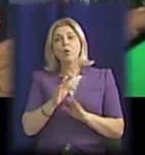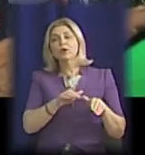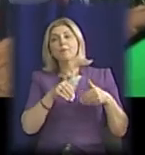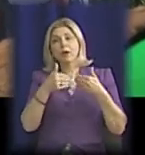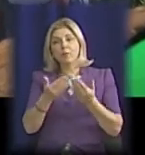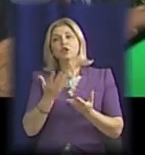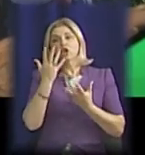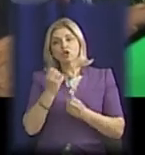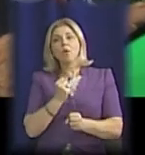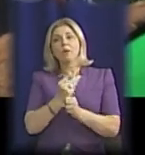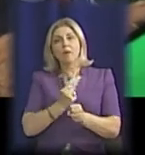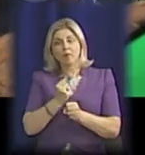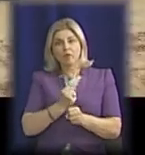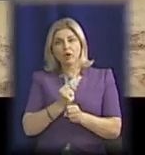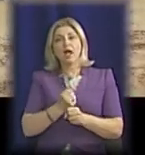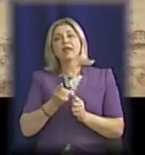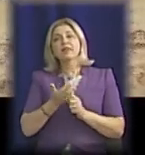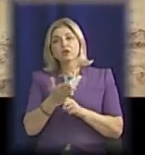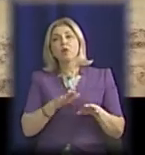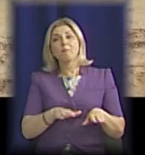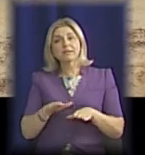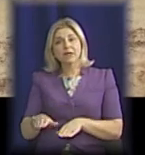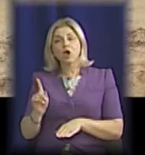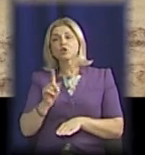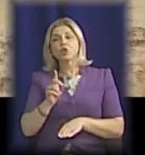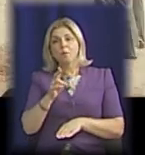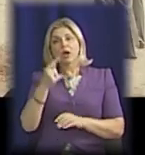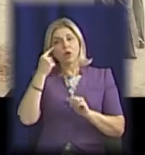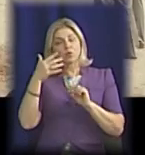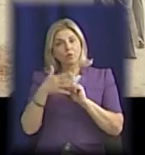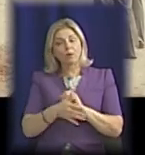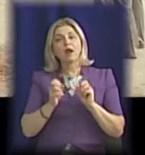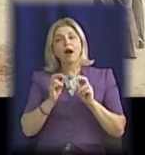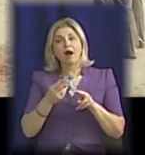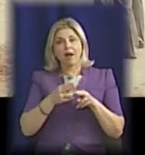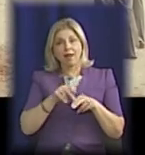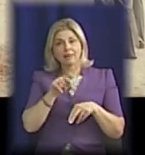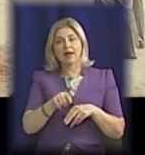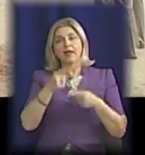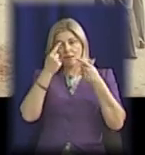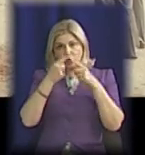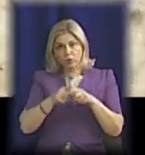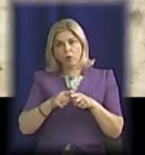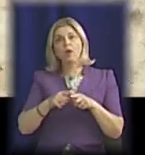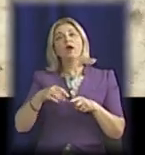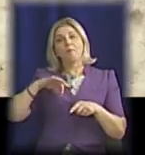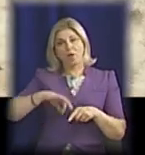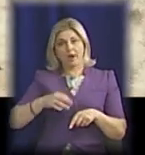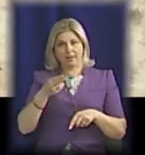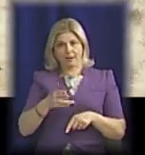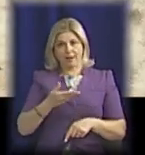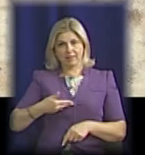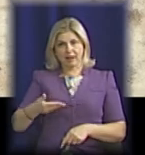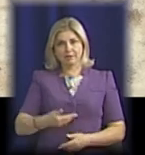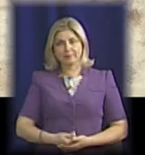ще попрацювати ще в декількох місцях, для того, щоб ми зрозуміли, наскільки ця технологія придатна для нас. Володимир